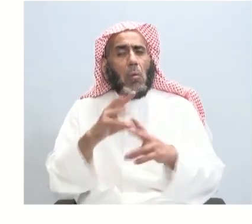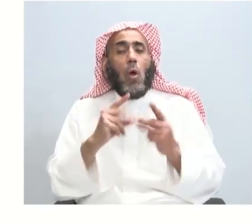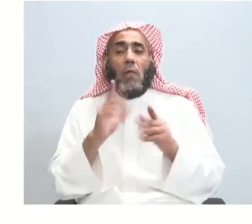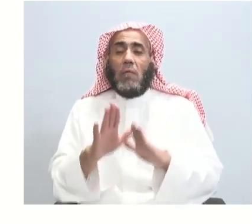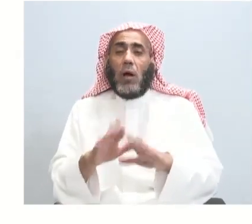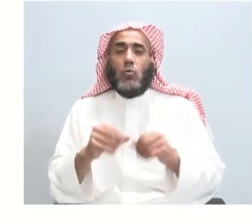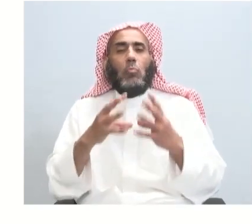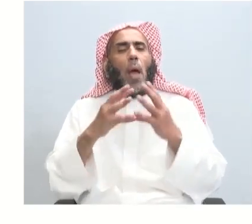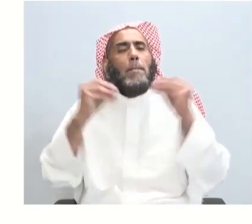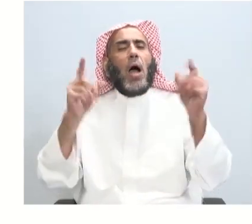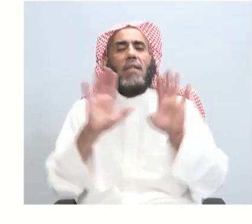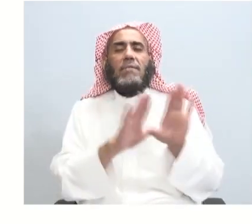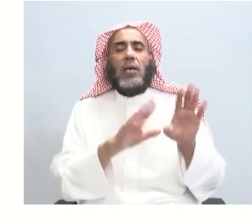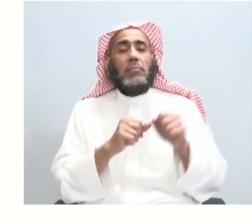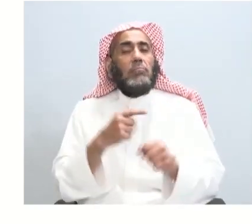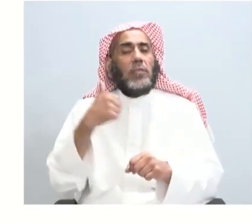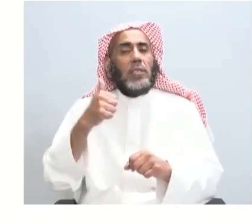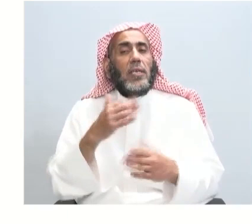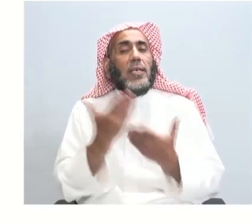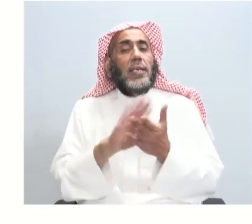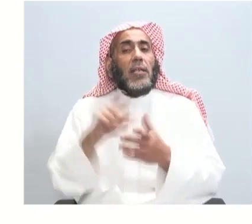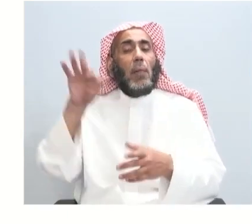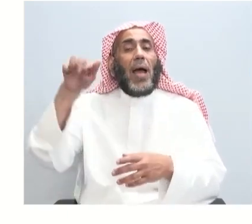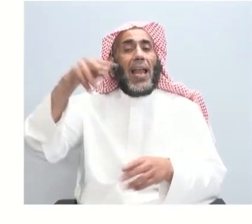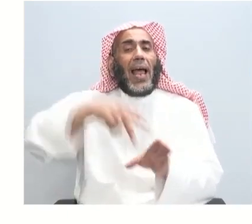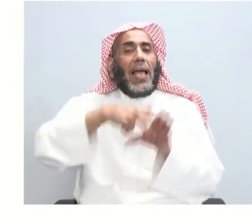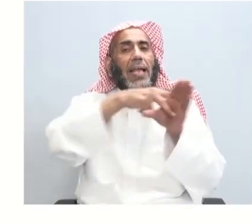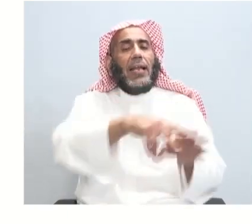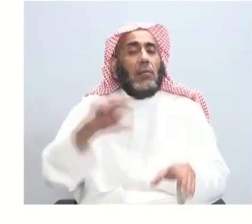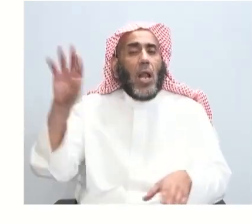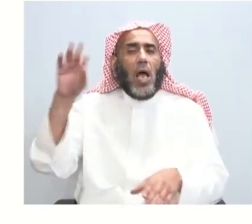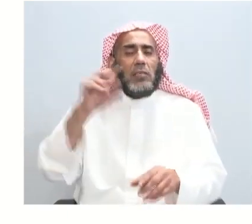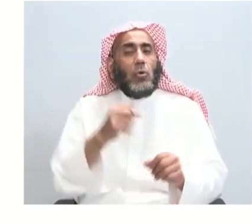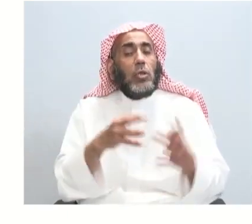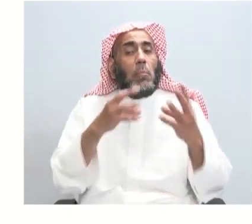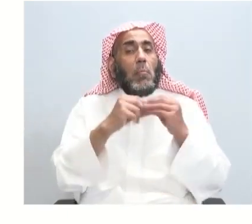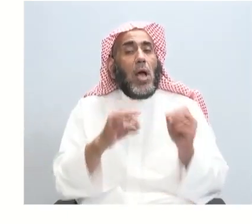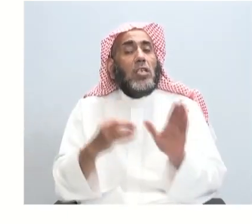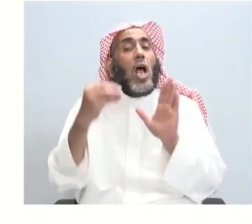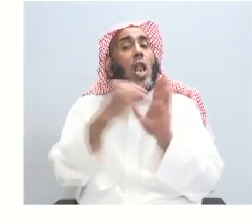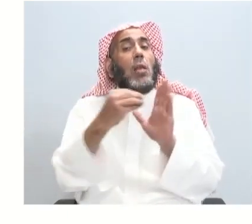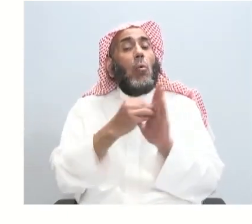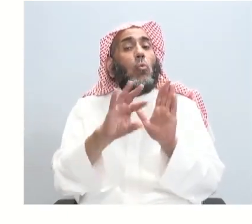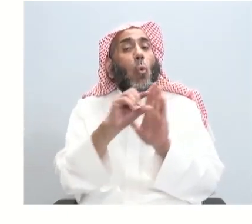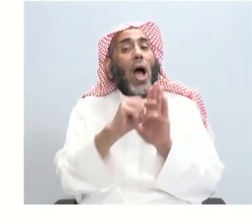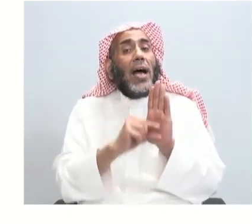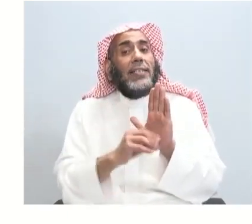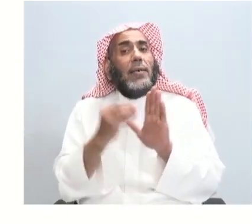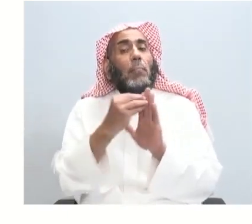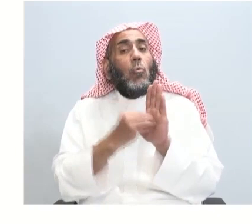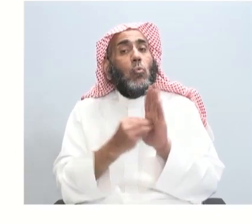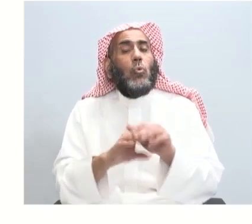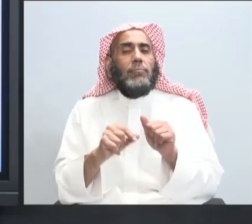المعاني. سادسا، كتاب الخيل للأصمعي يعد من معاجم الموضوعات،